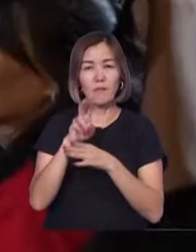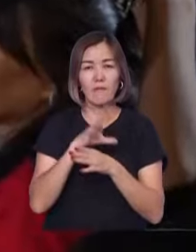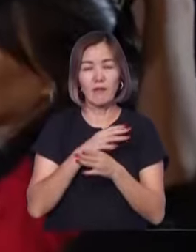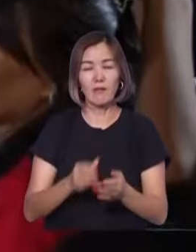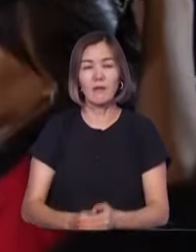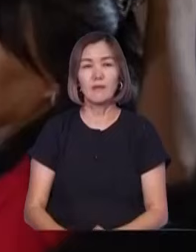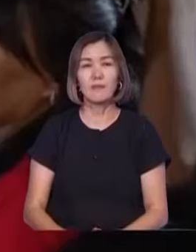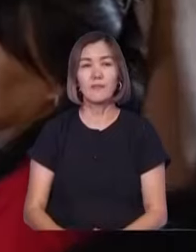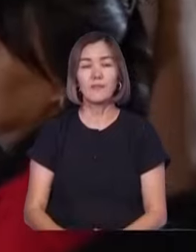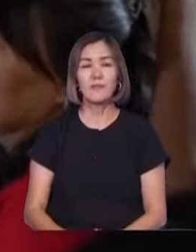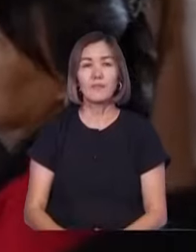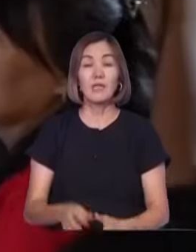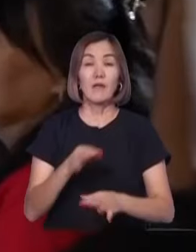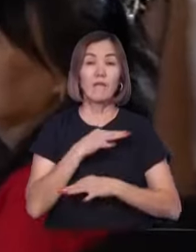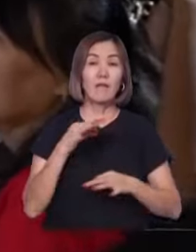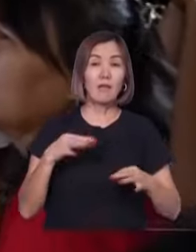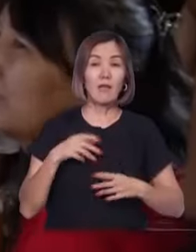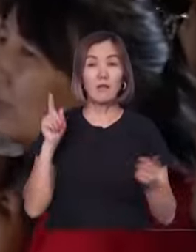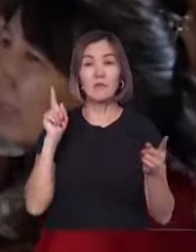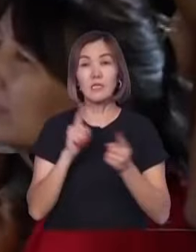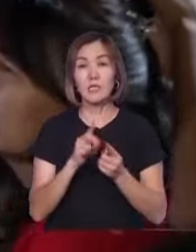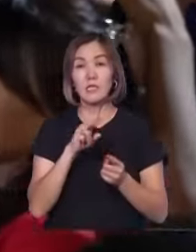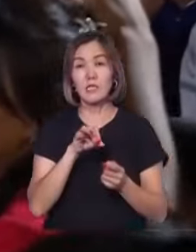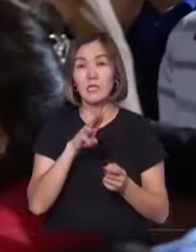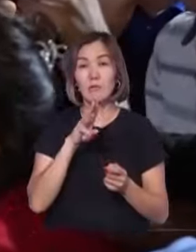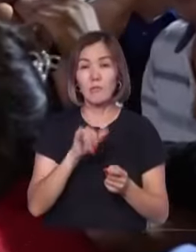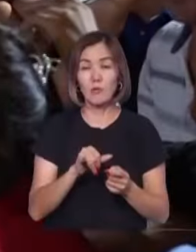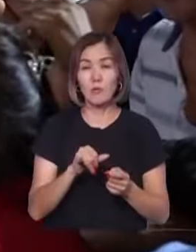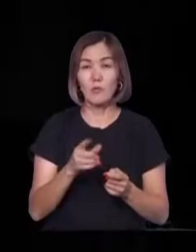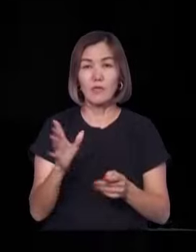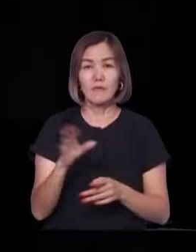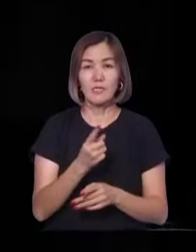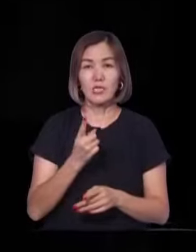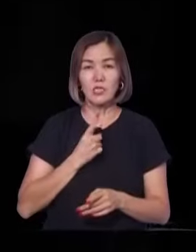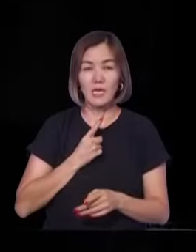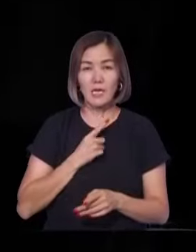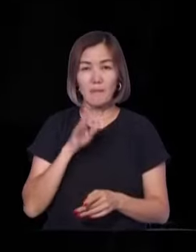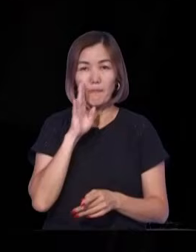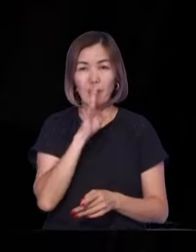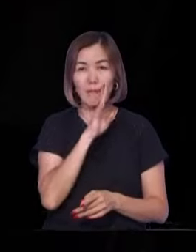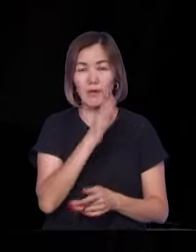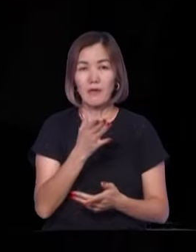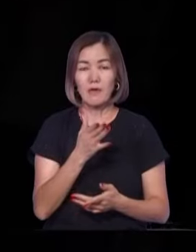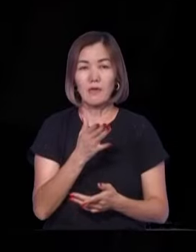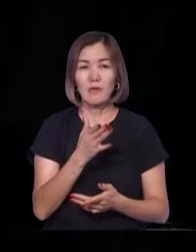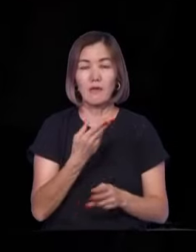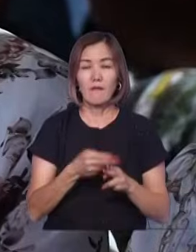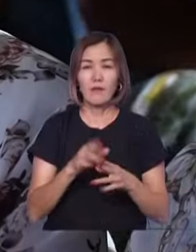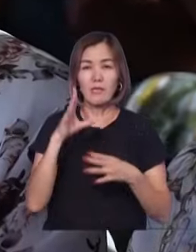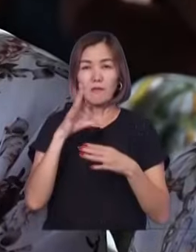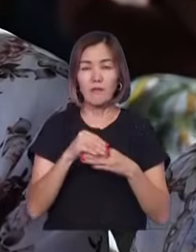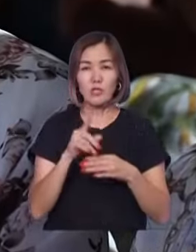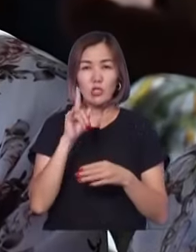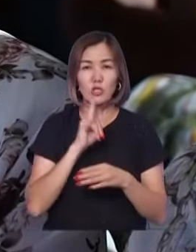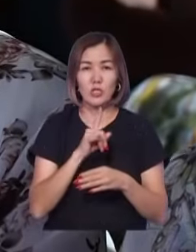группа финальную схватку борца Деме Ураева с нетерпением жда его мать липа бежанова в этот вечер